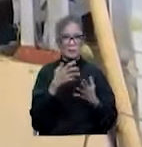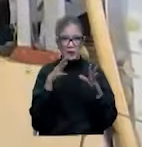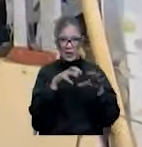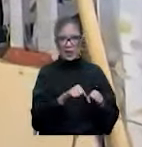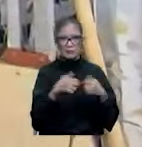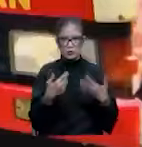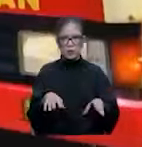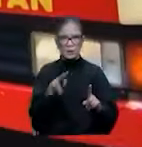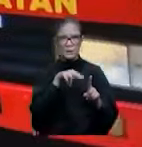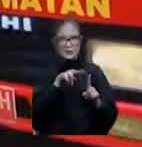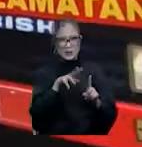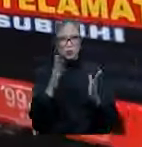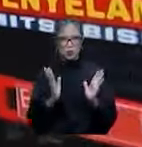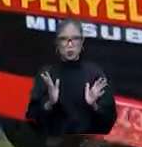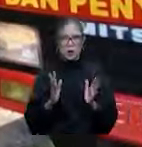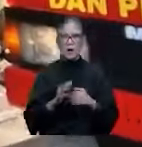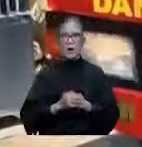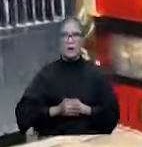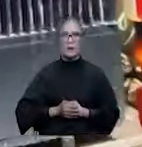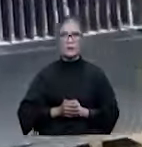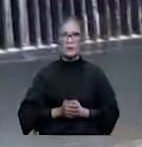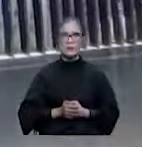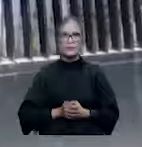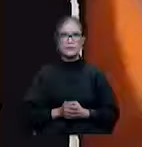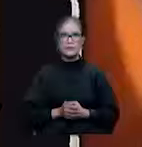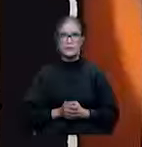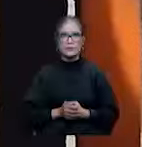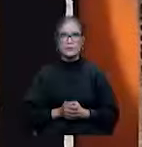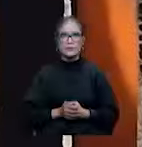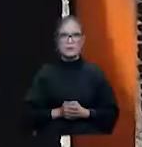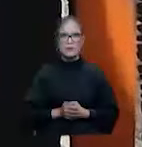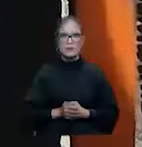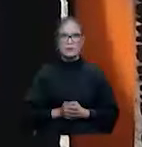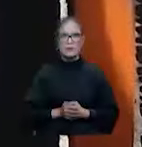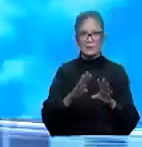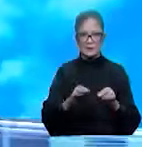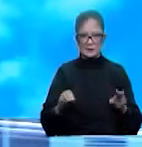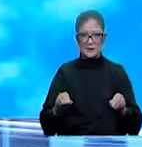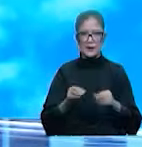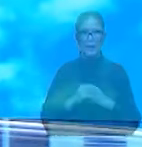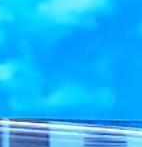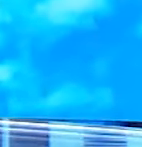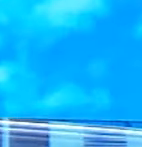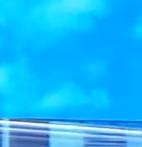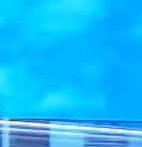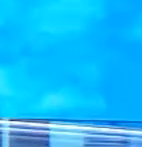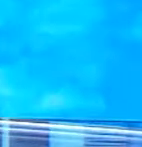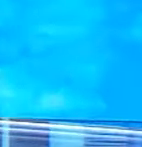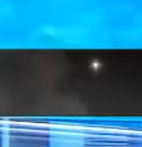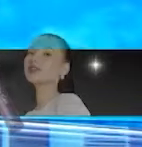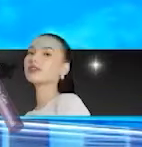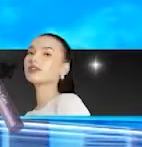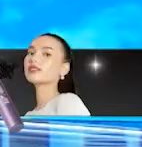lanjut. Dari Cirebon, Jawa Barat, Toskandar, iNews melaporkan. Ya, pemirsa, menghindari macet